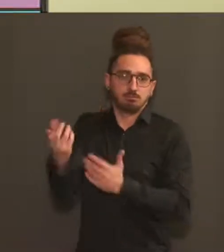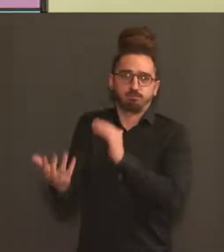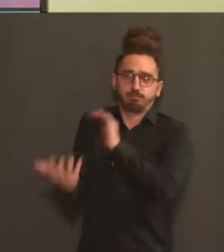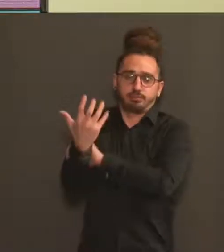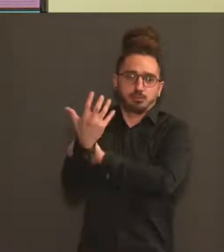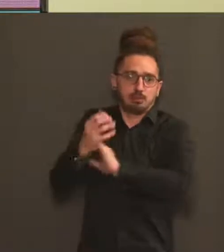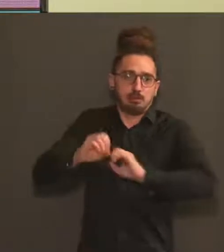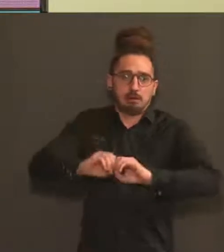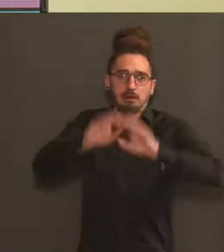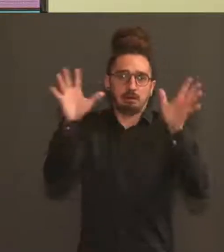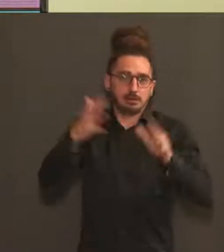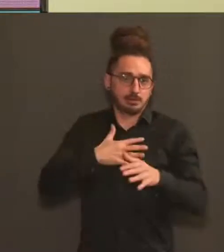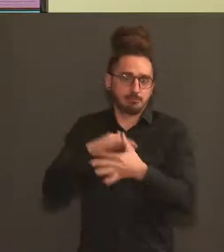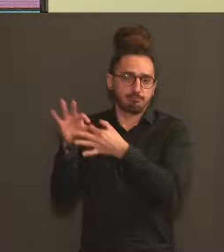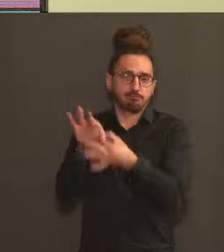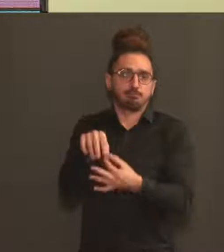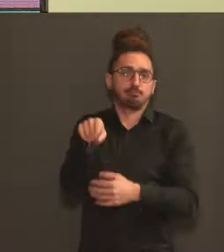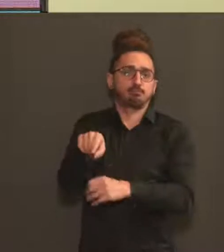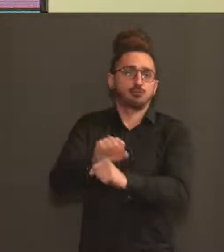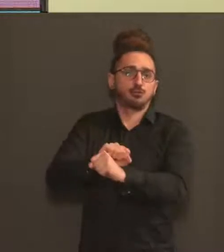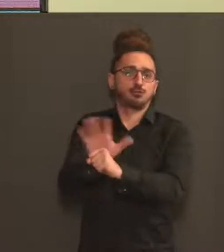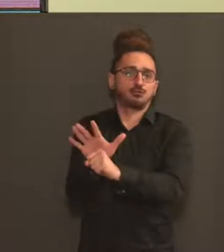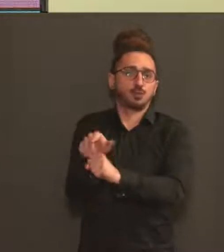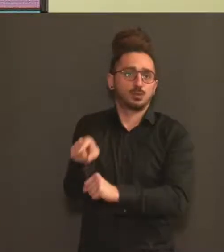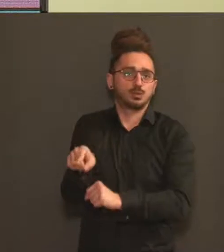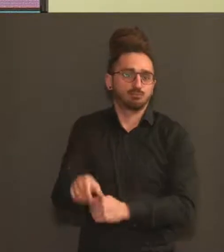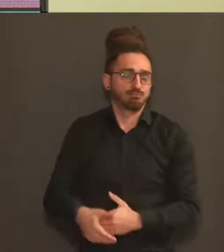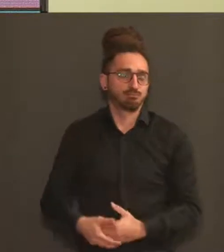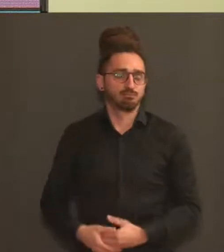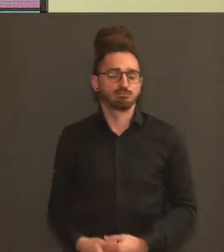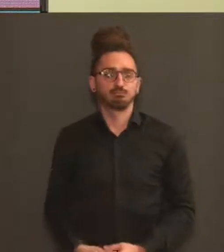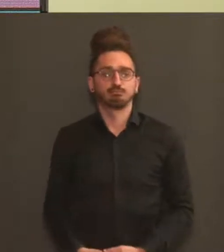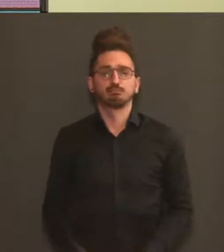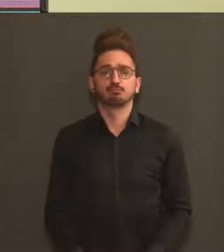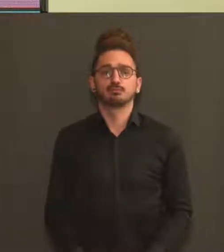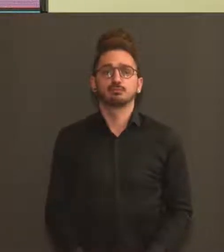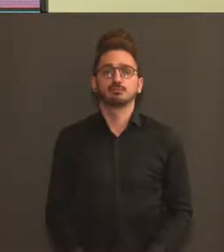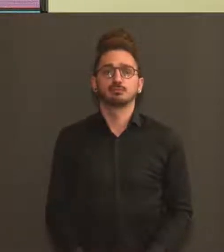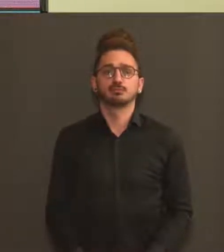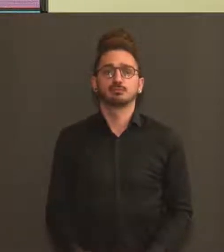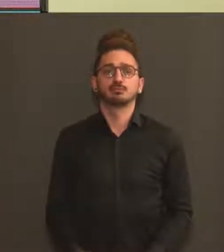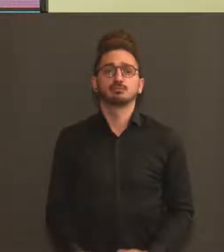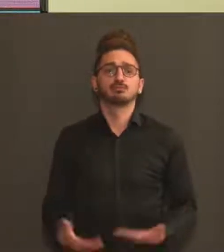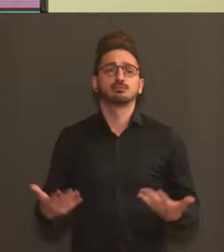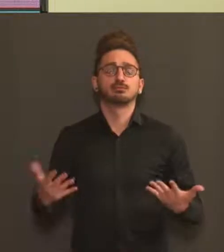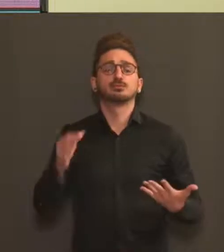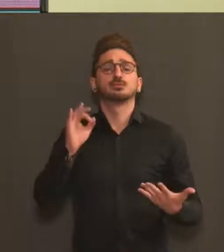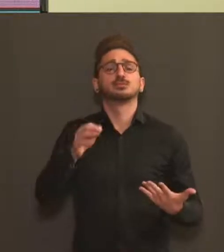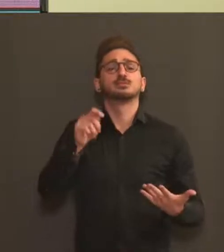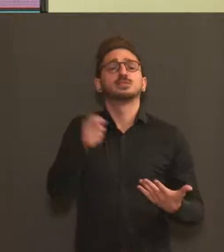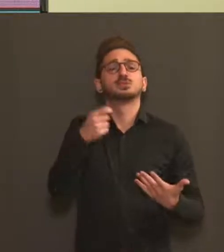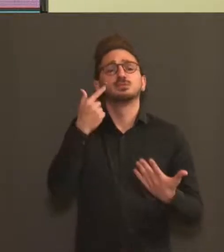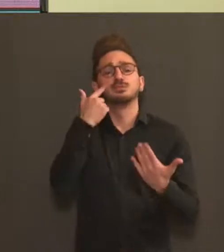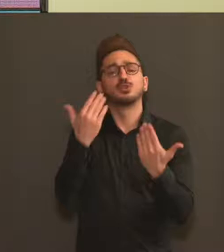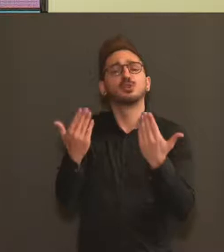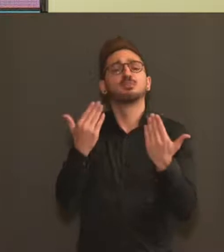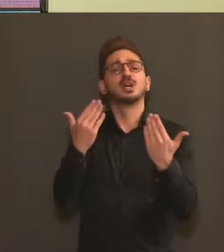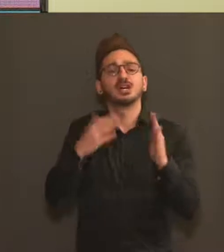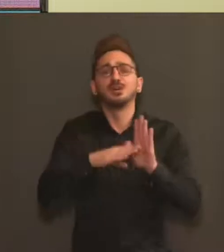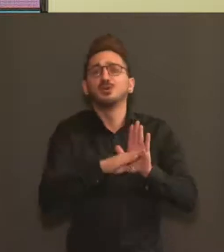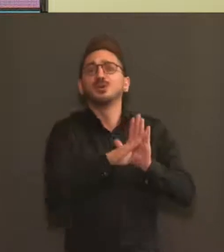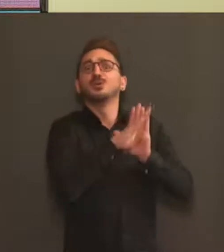présente. Le nombre total a clairement diminué par rapport aux 2 vagues que nous avons connues, d'un facteur supérieur à